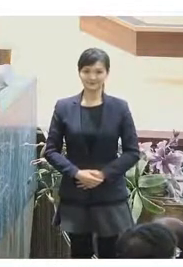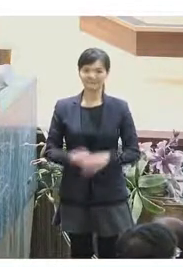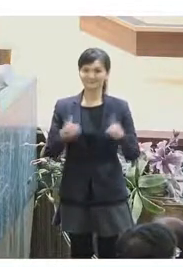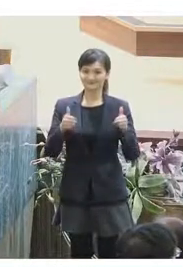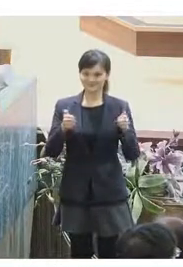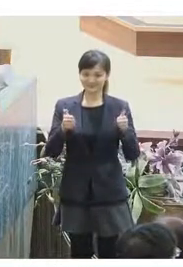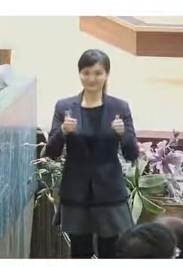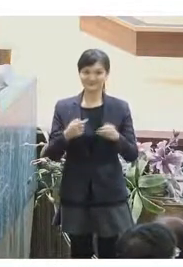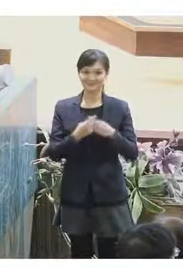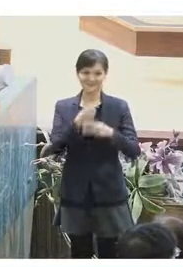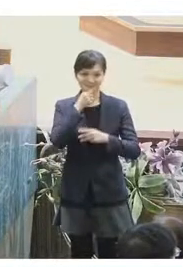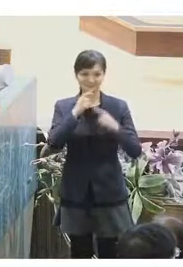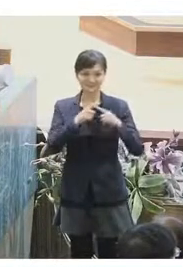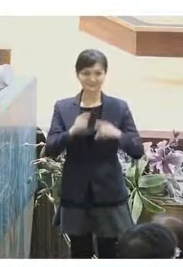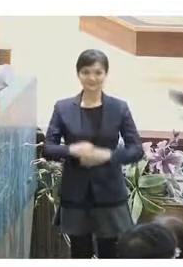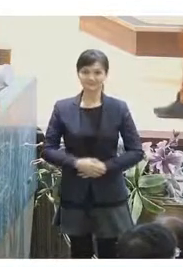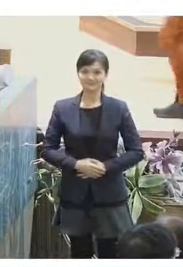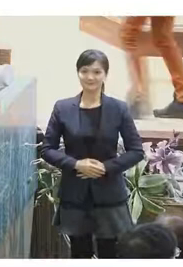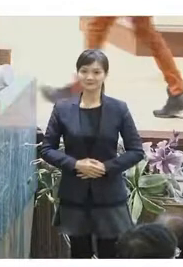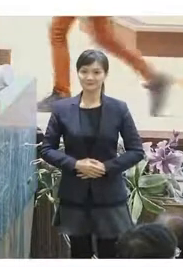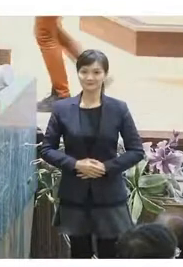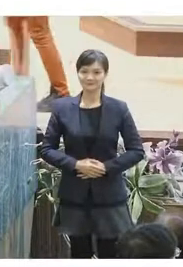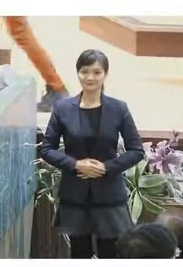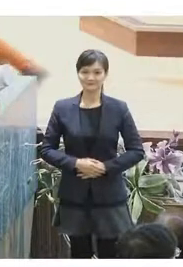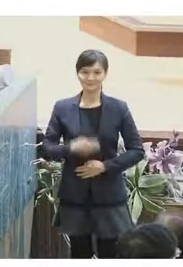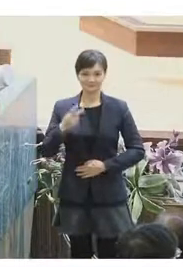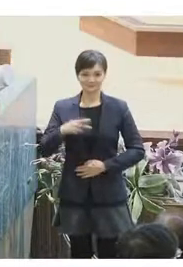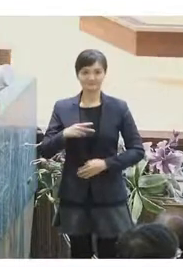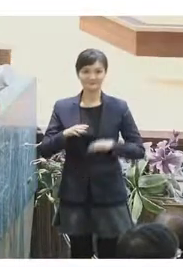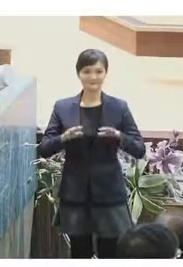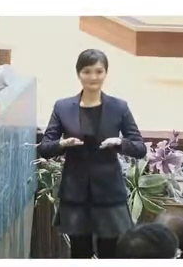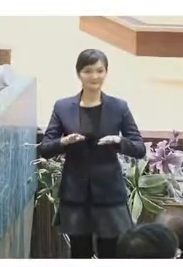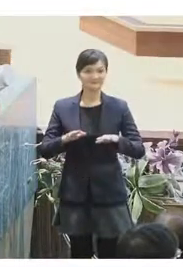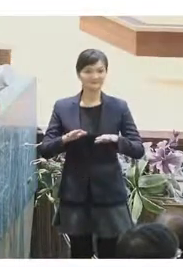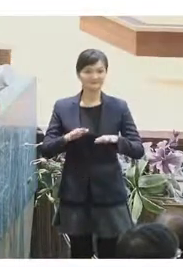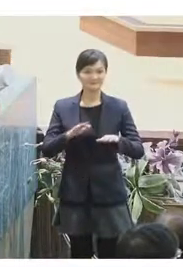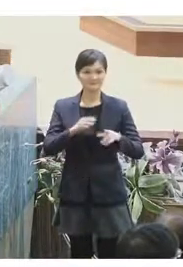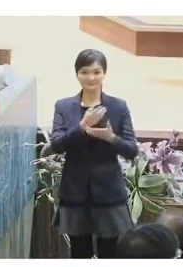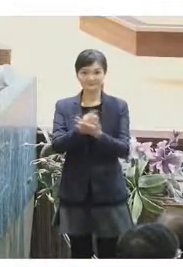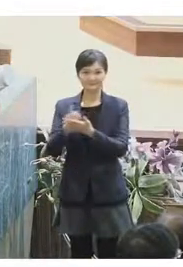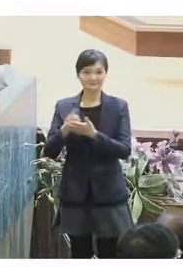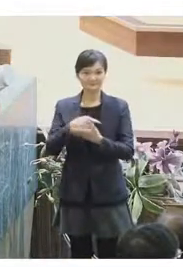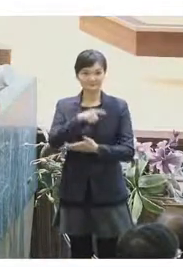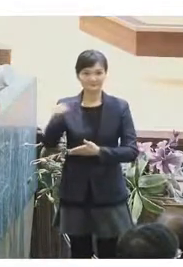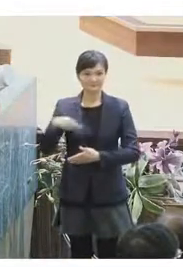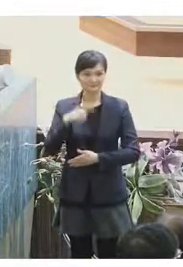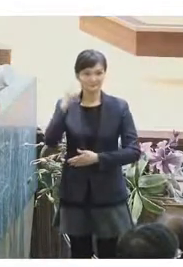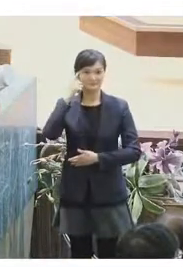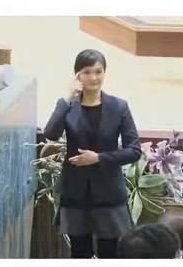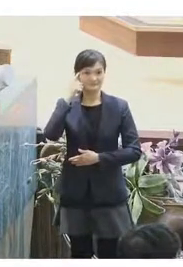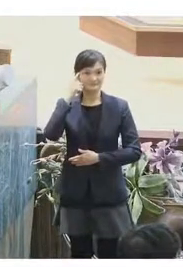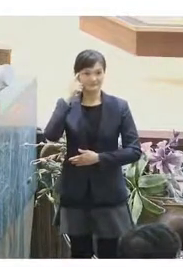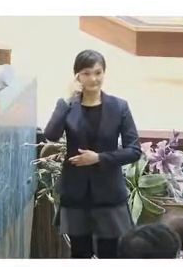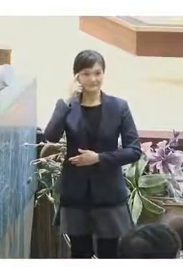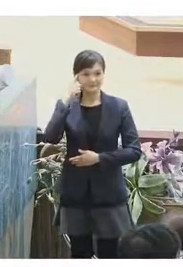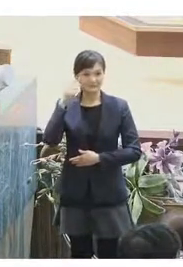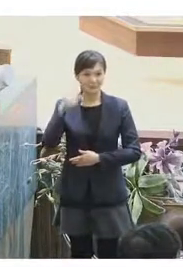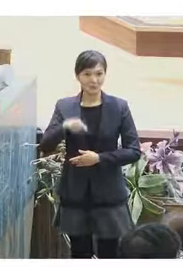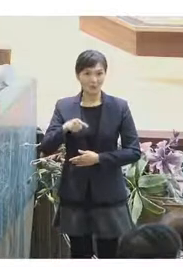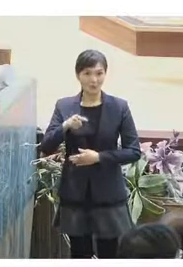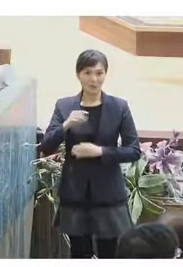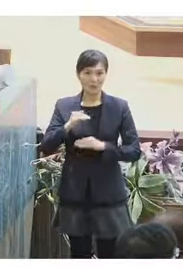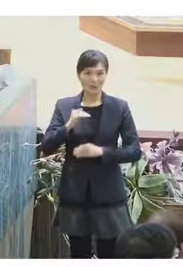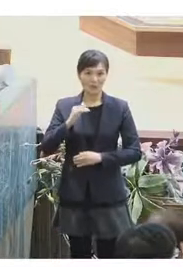谢谢我们主持人，还有我们这一次那个唐凤政委哈，现场大家不知道有没有觉得那个征服尺度很高